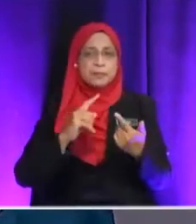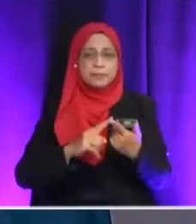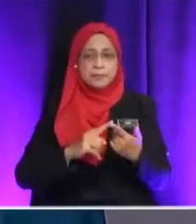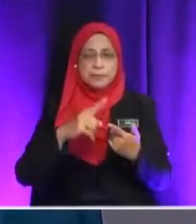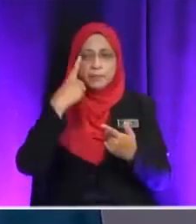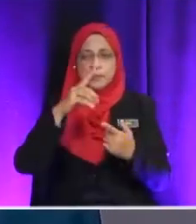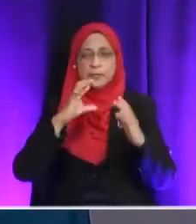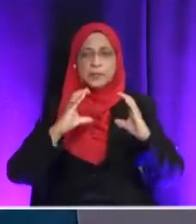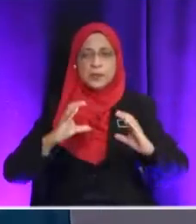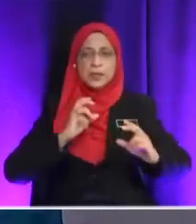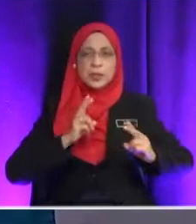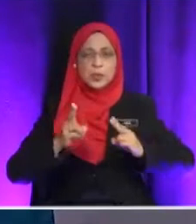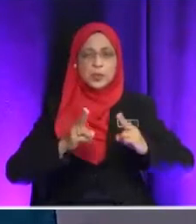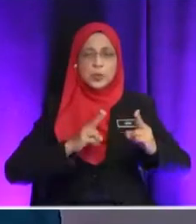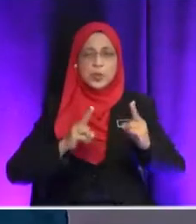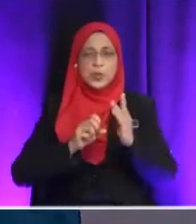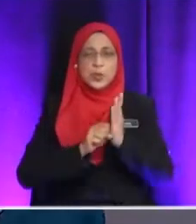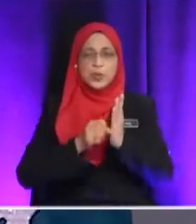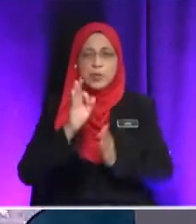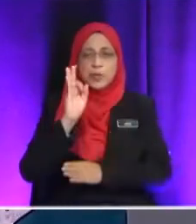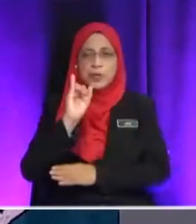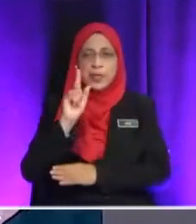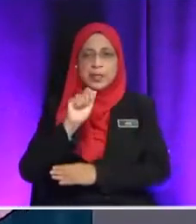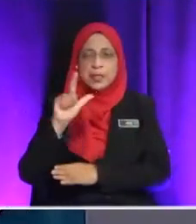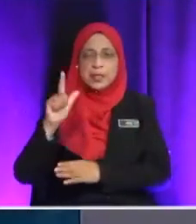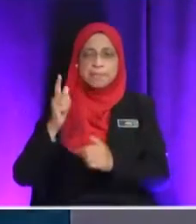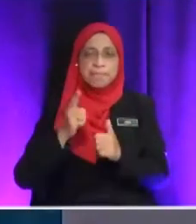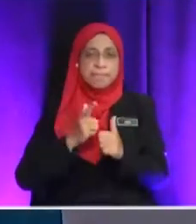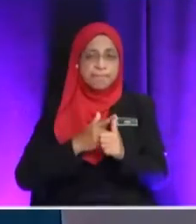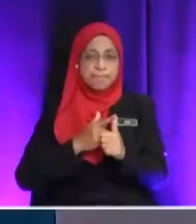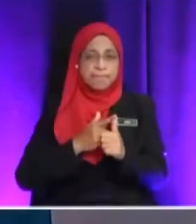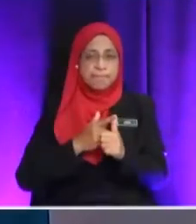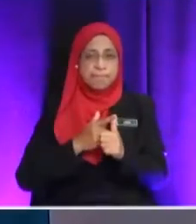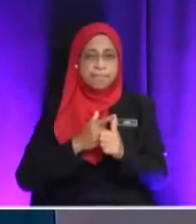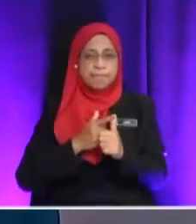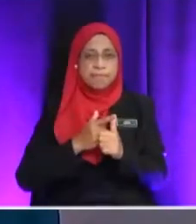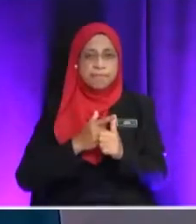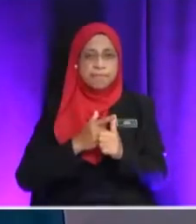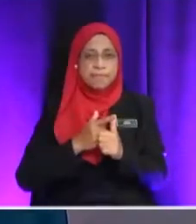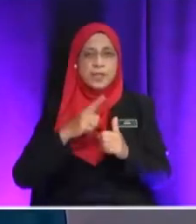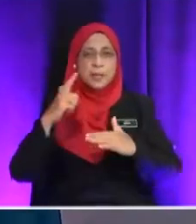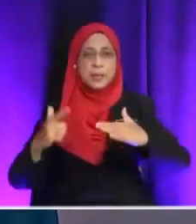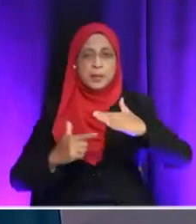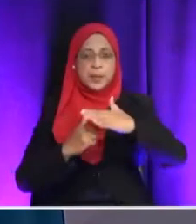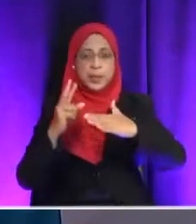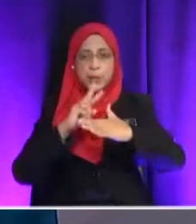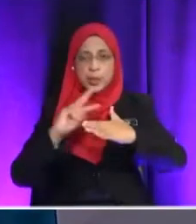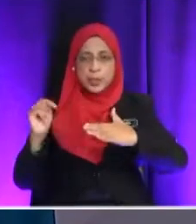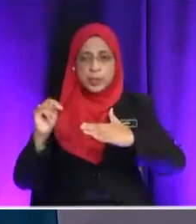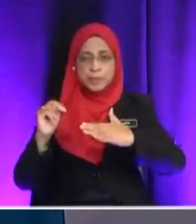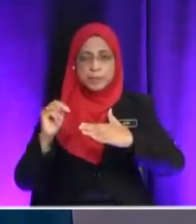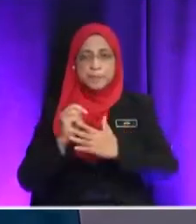fisikq yang seterusnya tadi Eza bagi tahu ada dua kita belajar satu Davin dengan insulin dan keselamatan